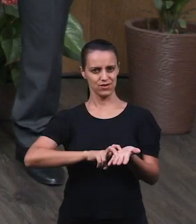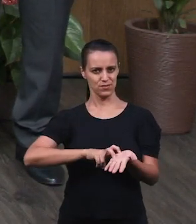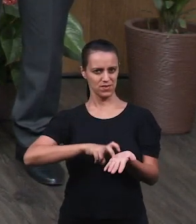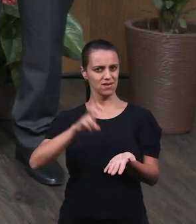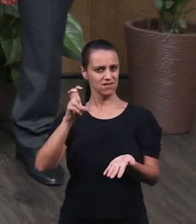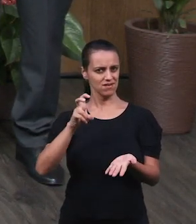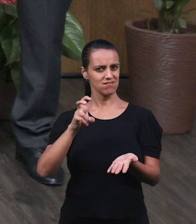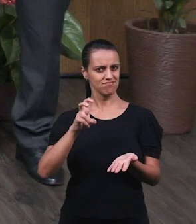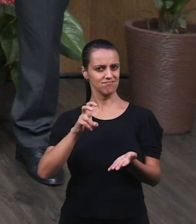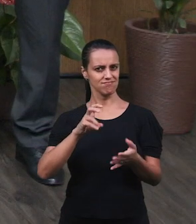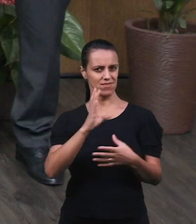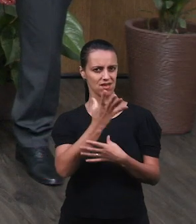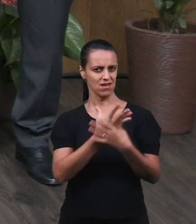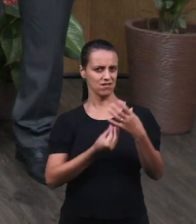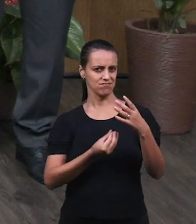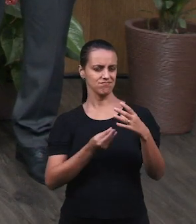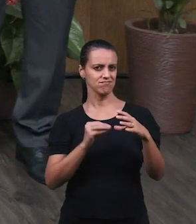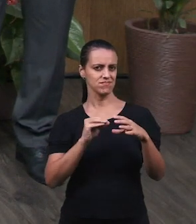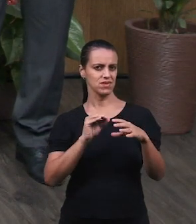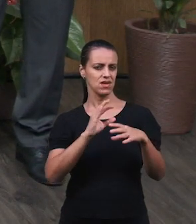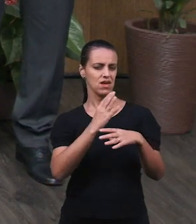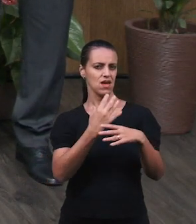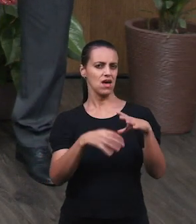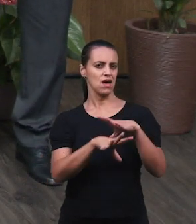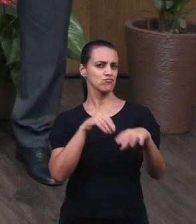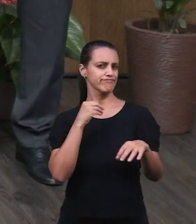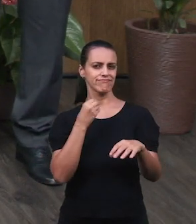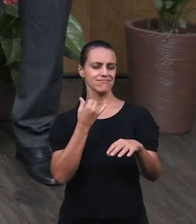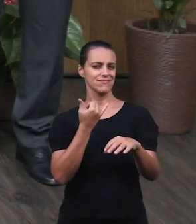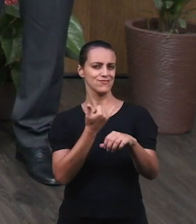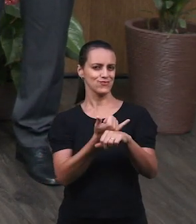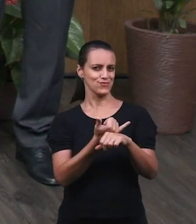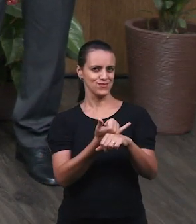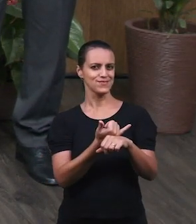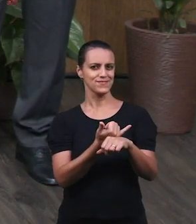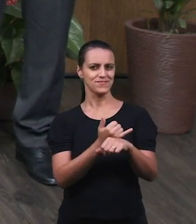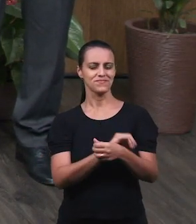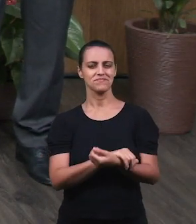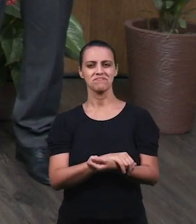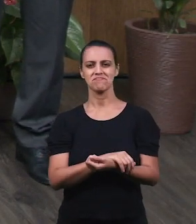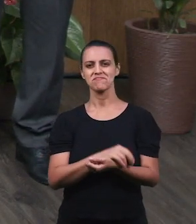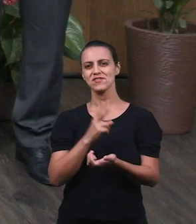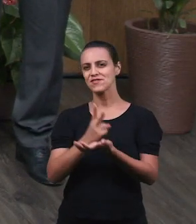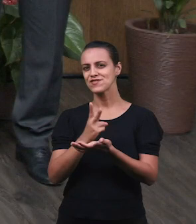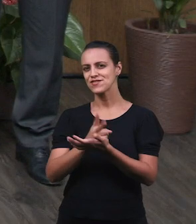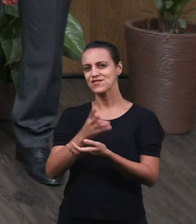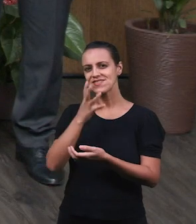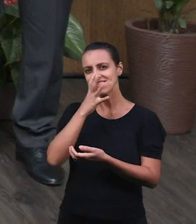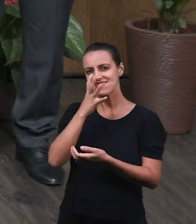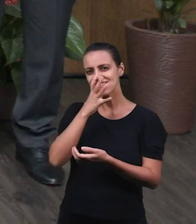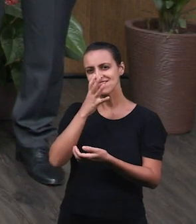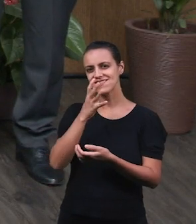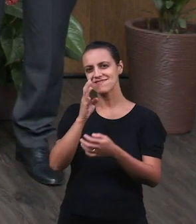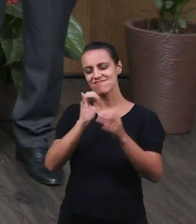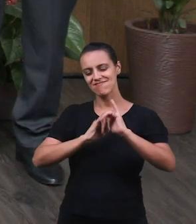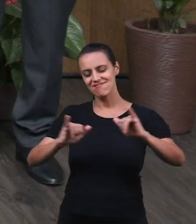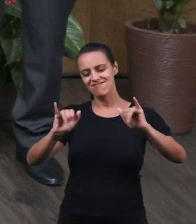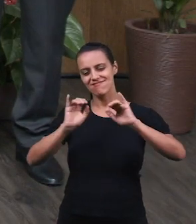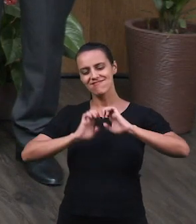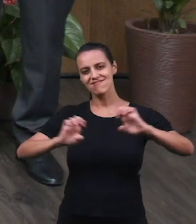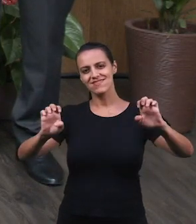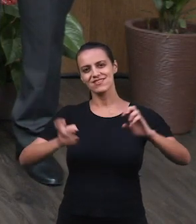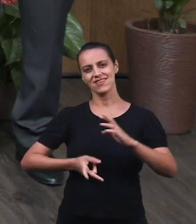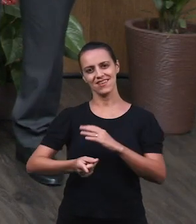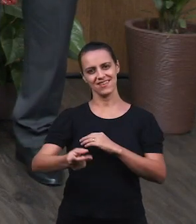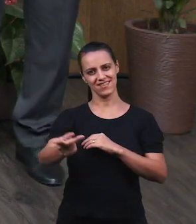matin au Brésil par notre canal YouTube. Continuez à assister à la programmation en annonçant l'Évangile éternel avec les